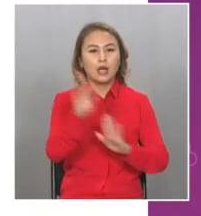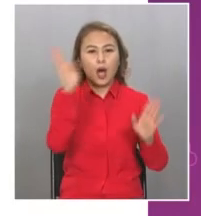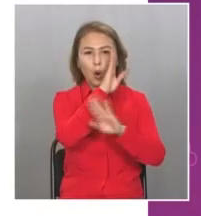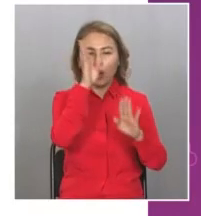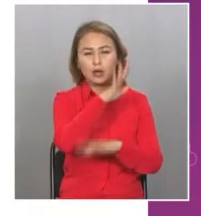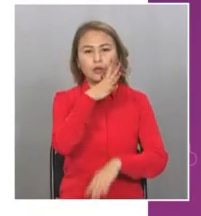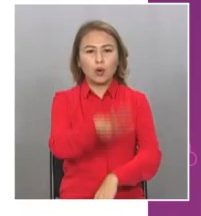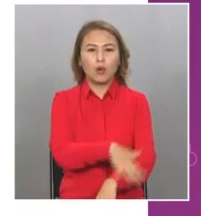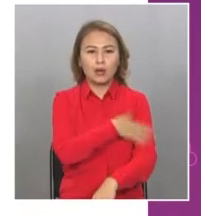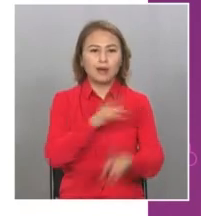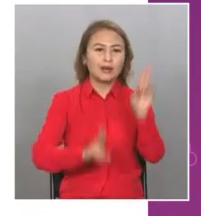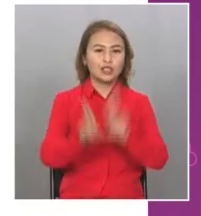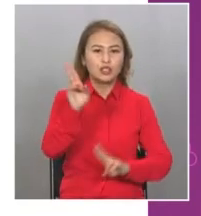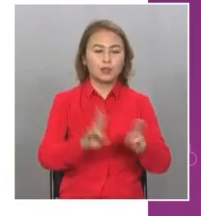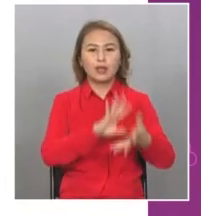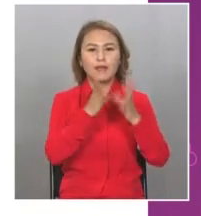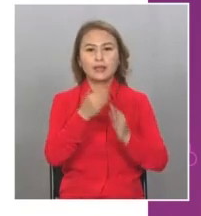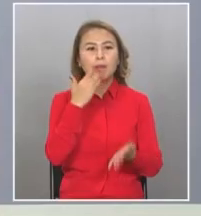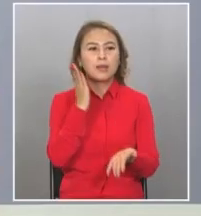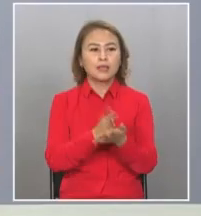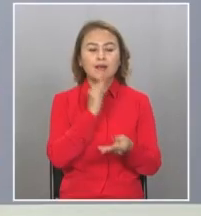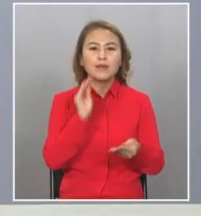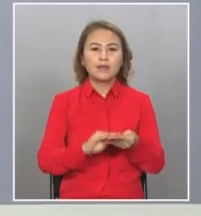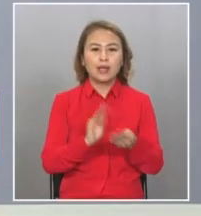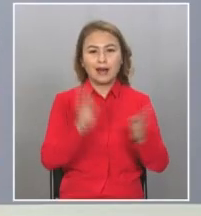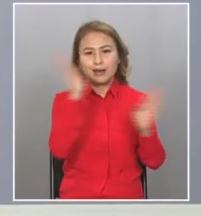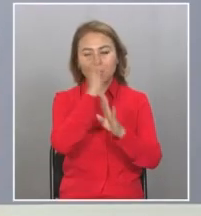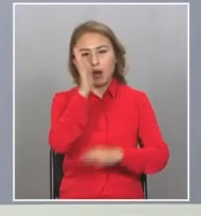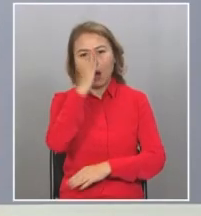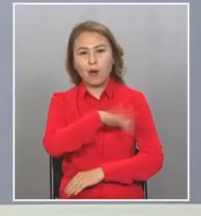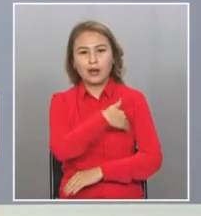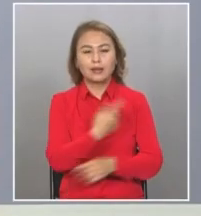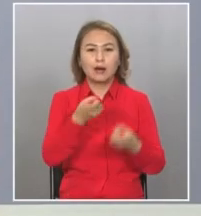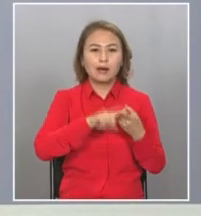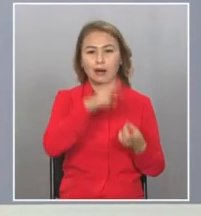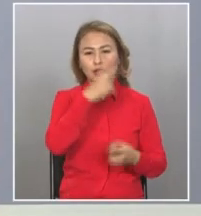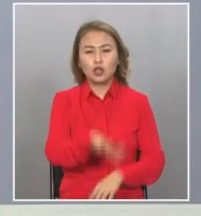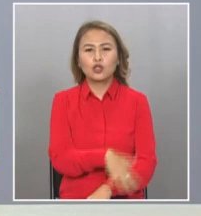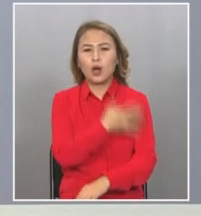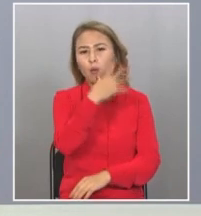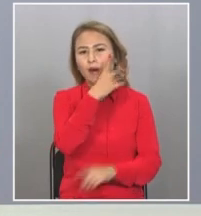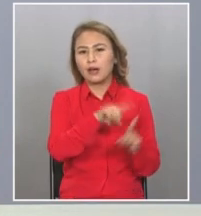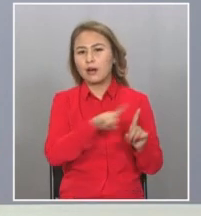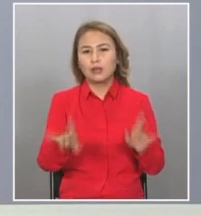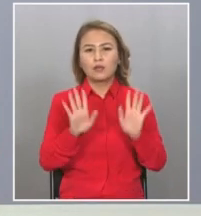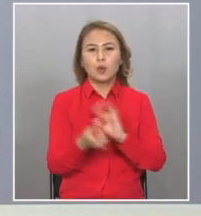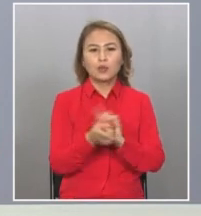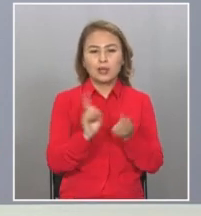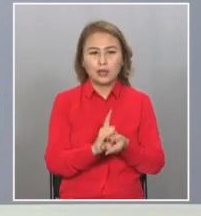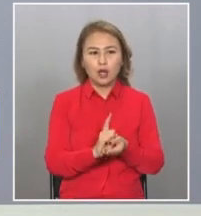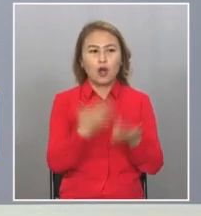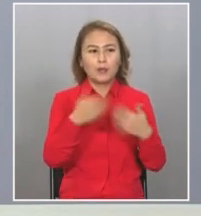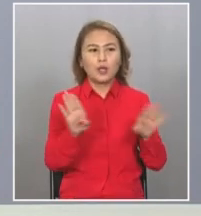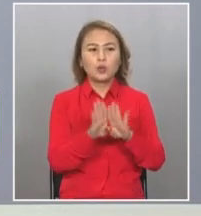райының көп жылдық режимі, белгілі бір жерге тән. Климат ауа райына қарағанда ұзақ уақыт аралығында ғана өзгереді.